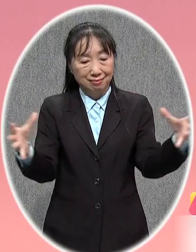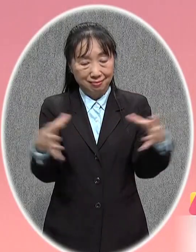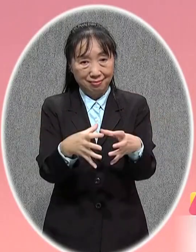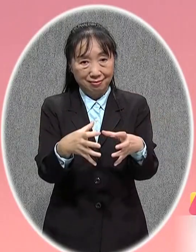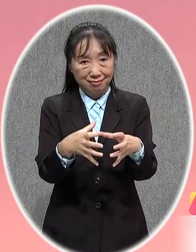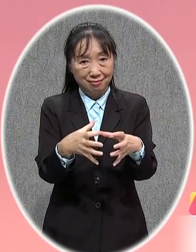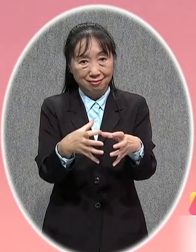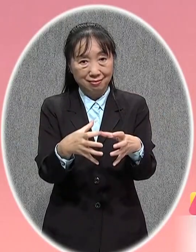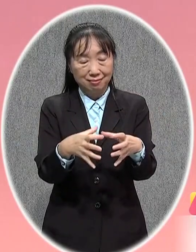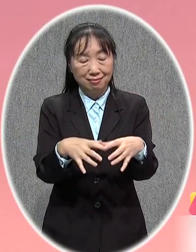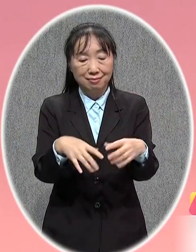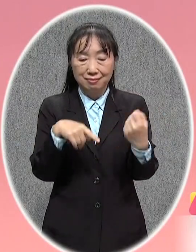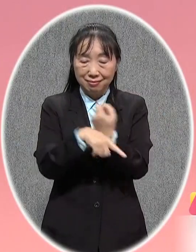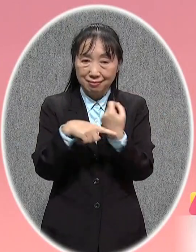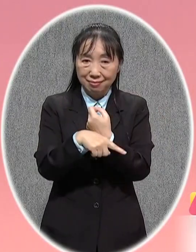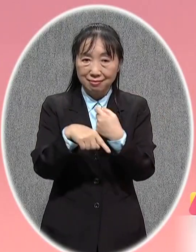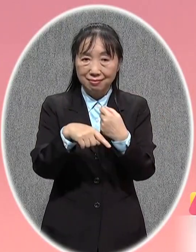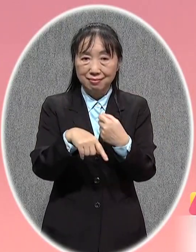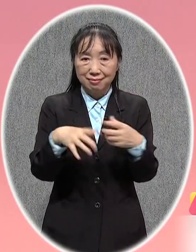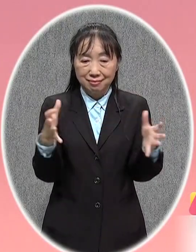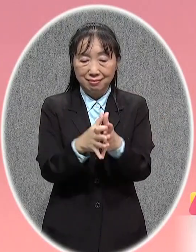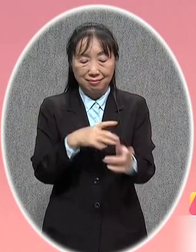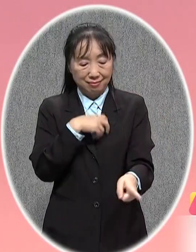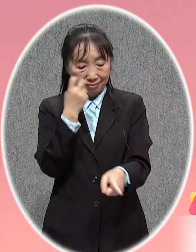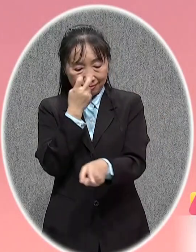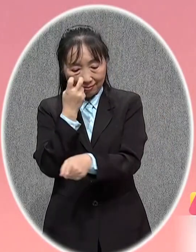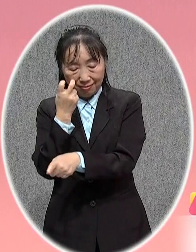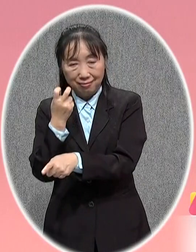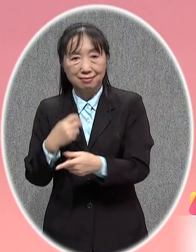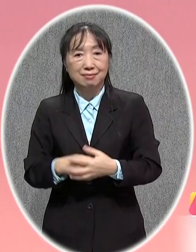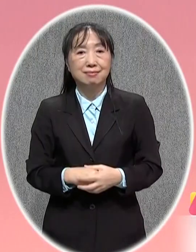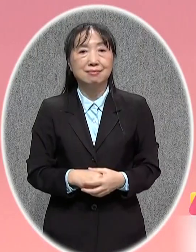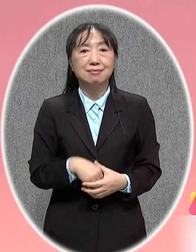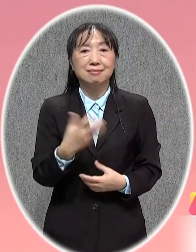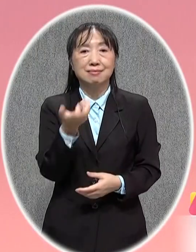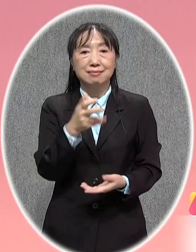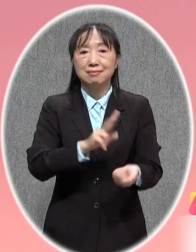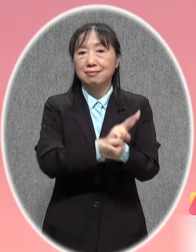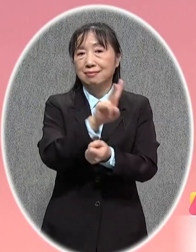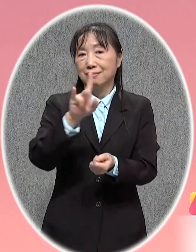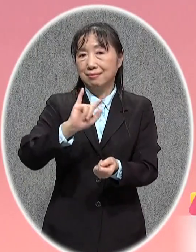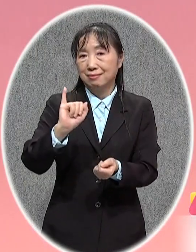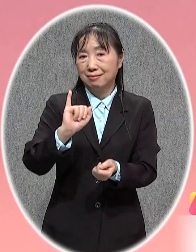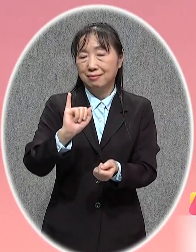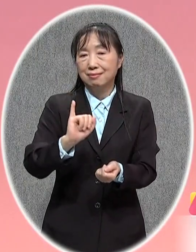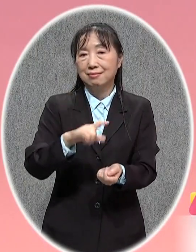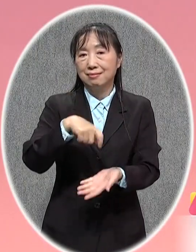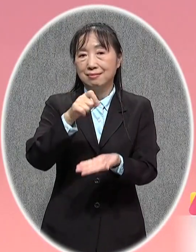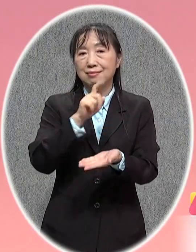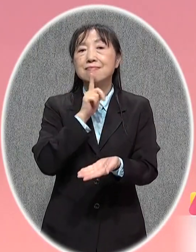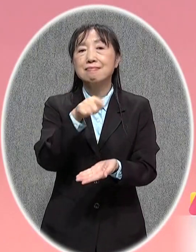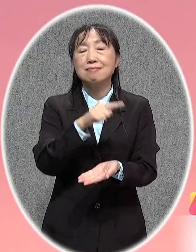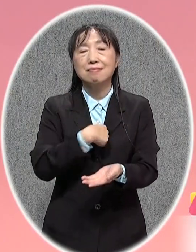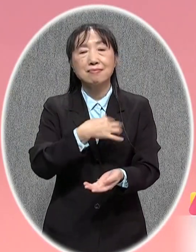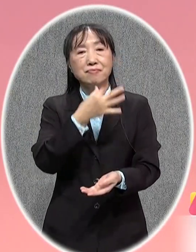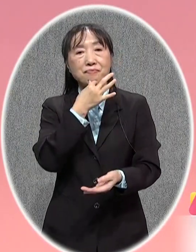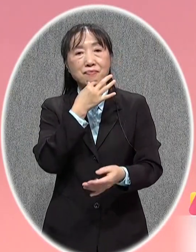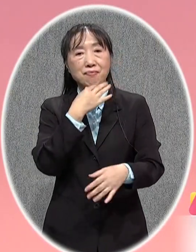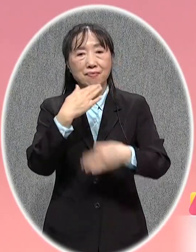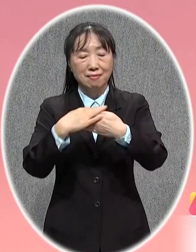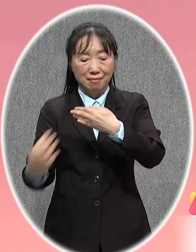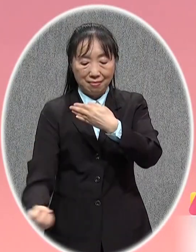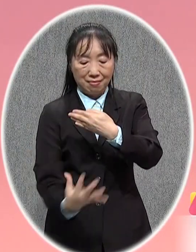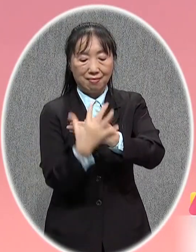一个天平上，我们来衡量，我们来兼顾。那刚刚林老师提到的，就说担心说会有这个突堤效应的问